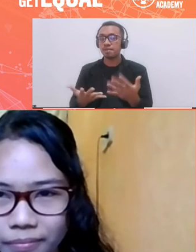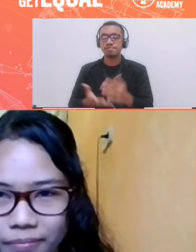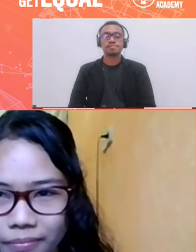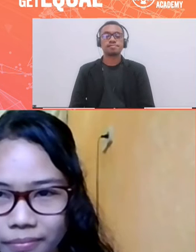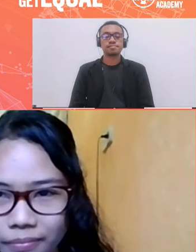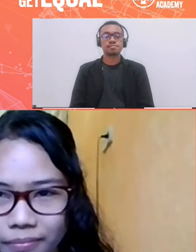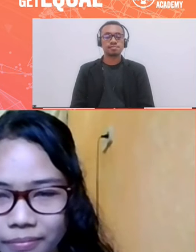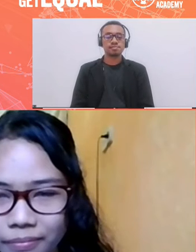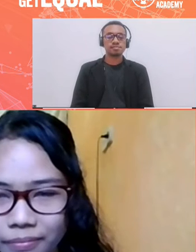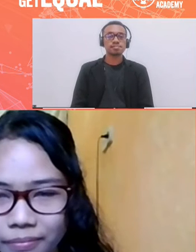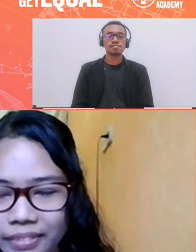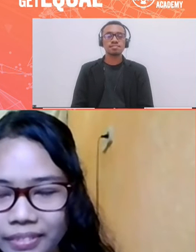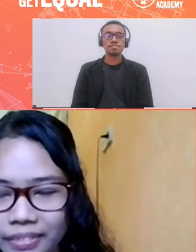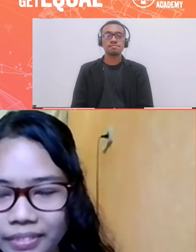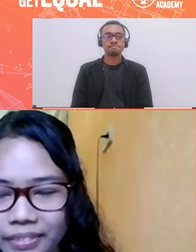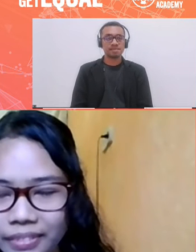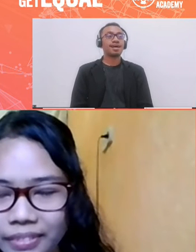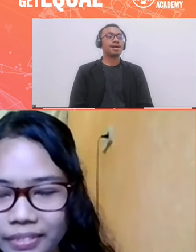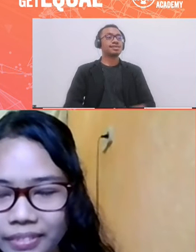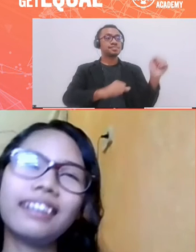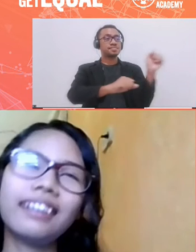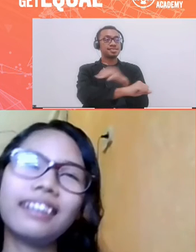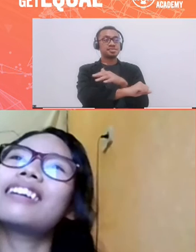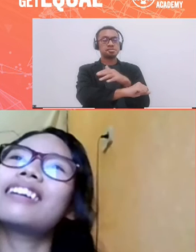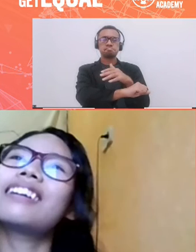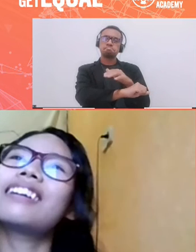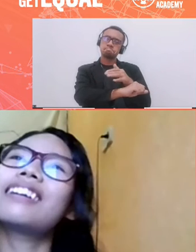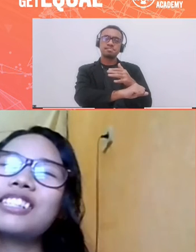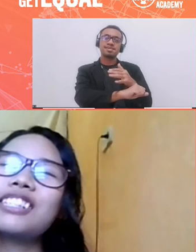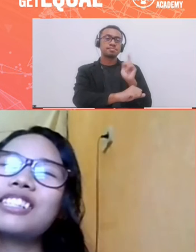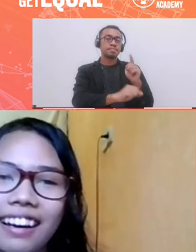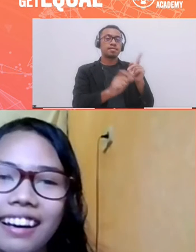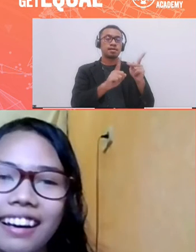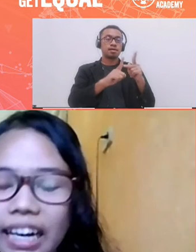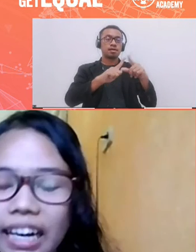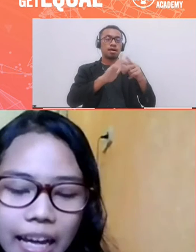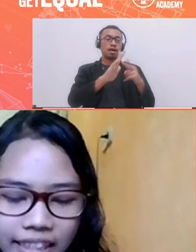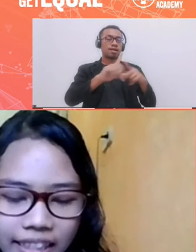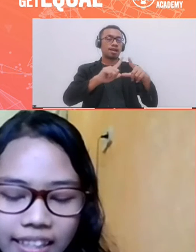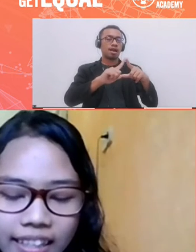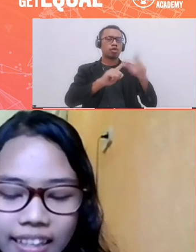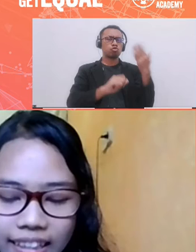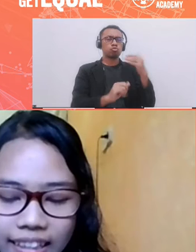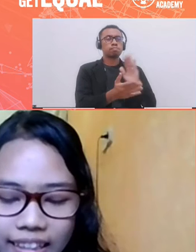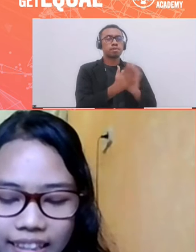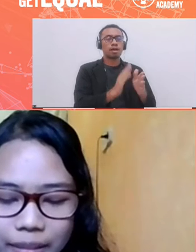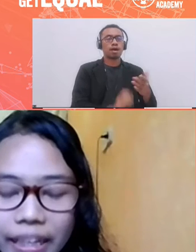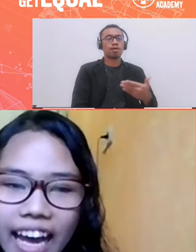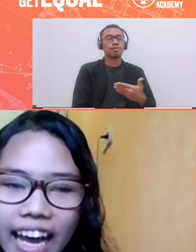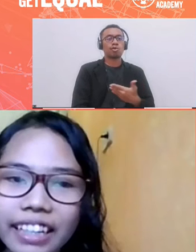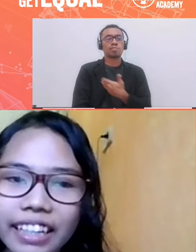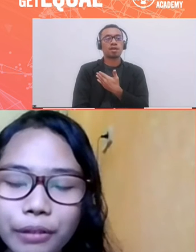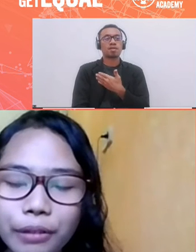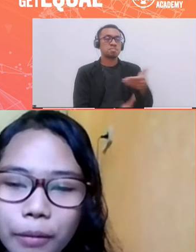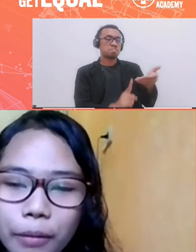Inspirasi yang aku dapatkan karena Kak Hana juga pernah mengalami pelecehan di ruang publik,